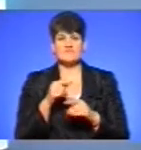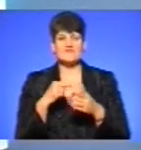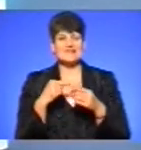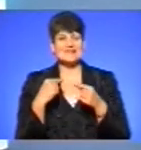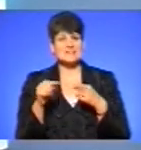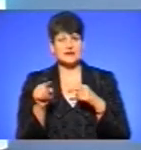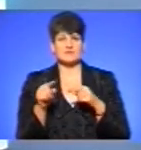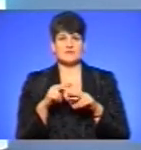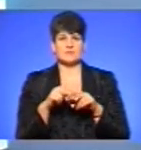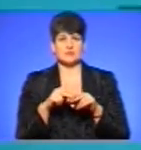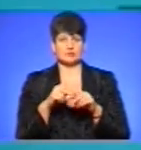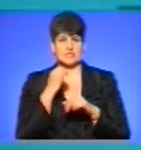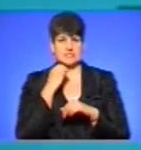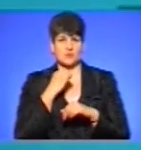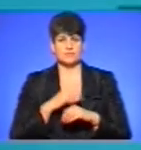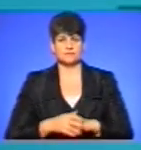паспорта старого зразка.